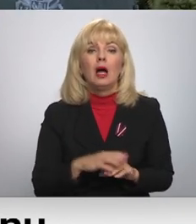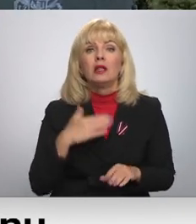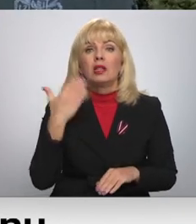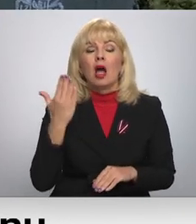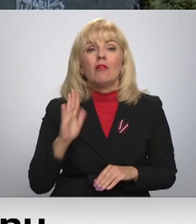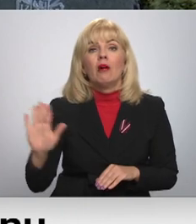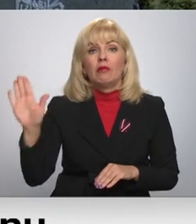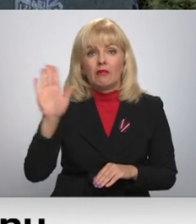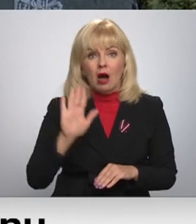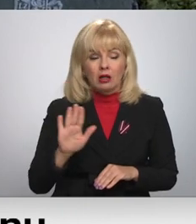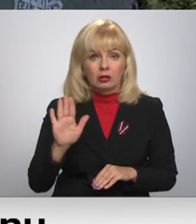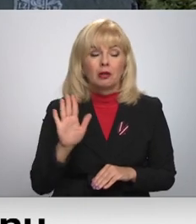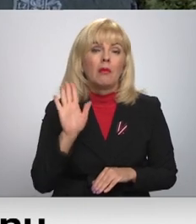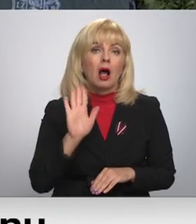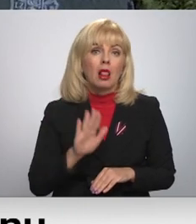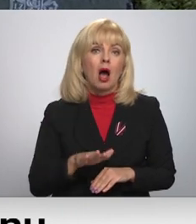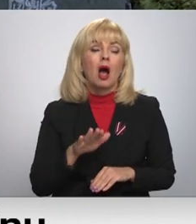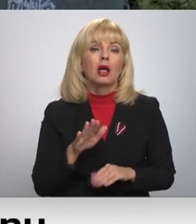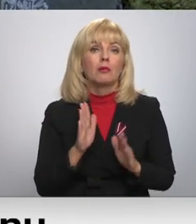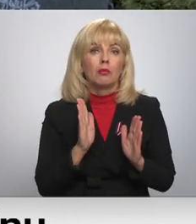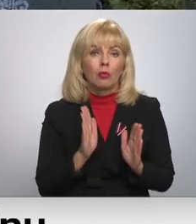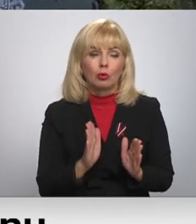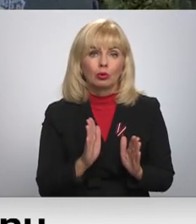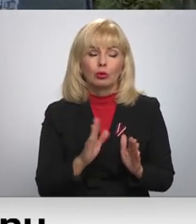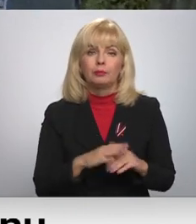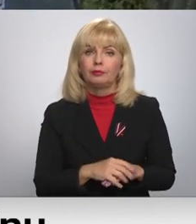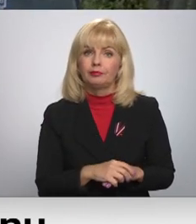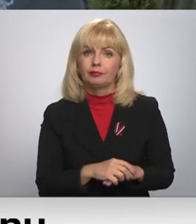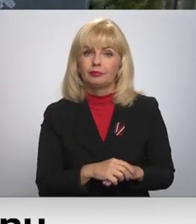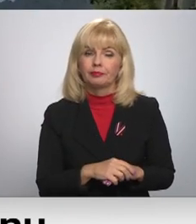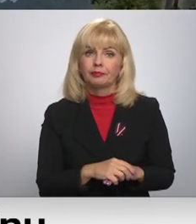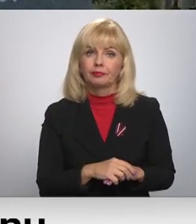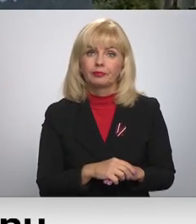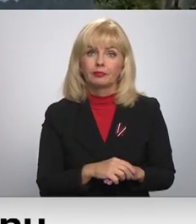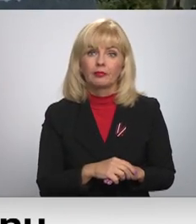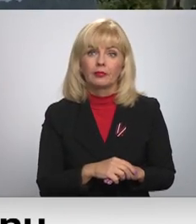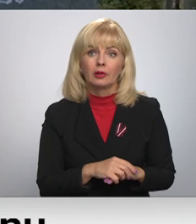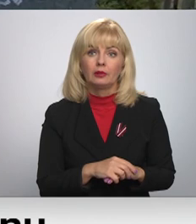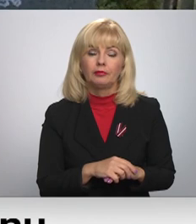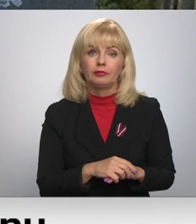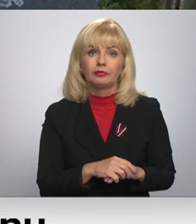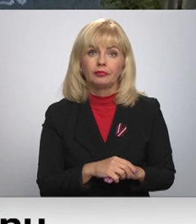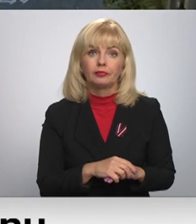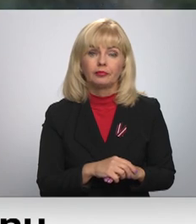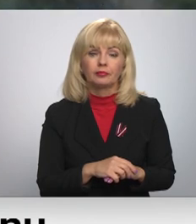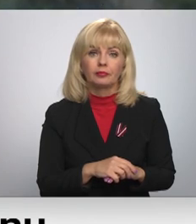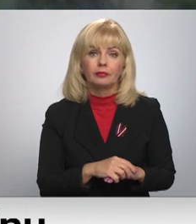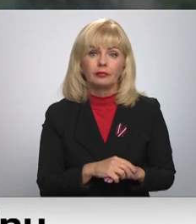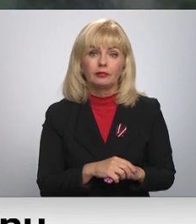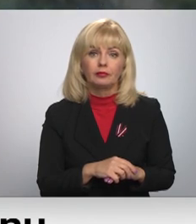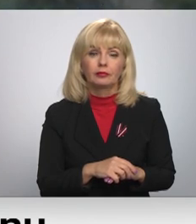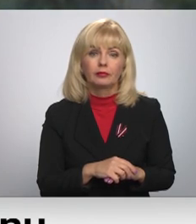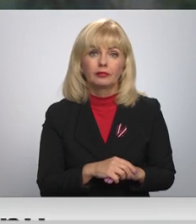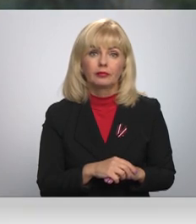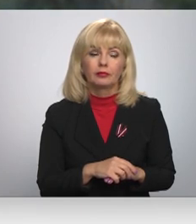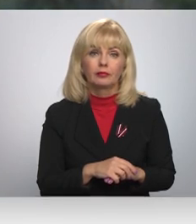valstība, lēkājas kā guļa, smuks pieminekis. Ļoti smuks. Te atsaucēja